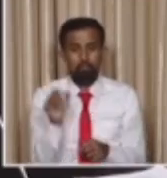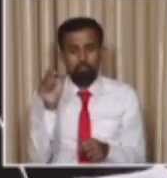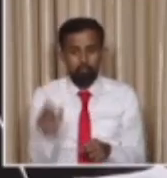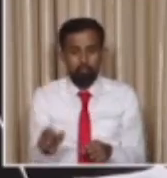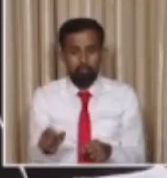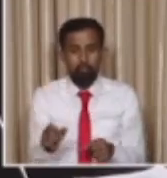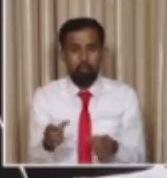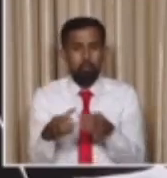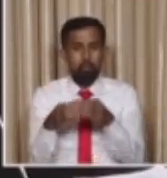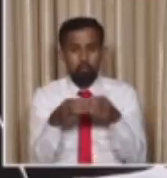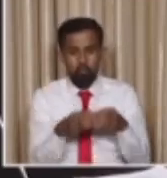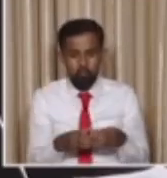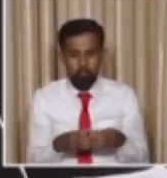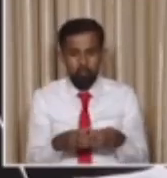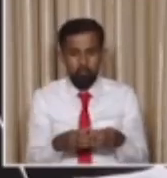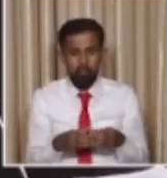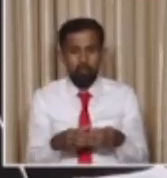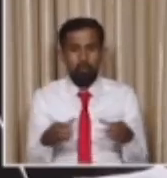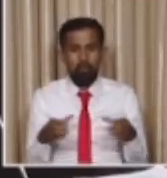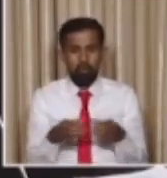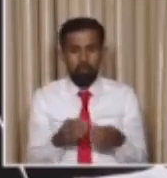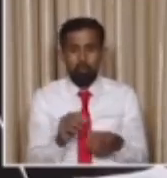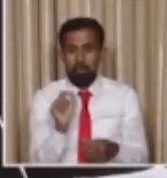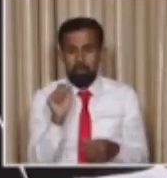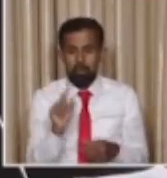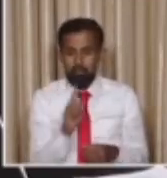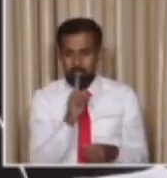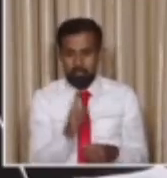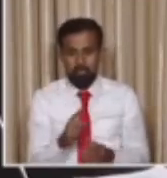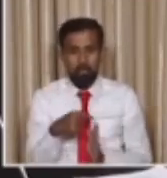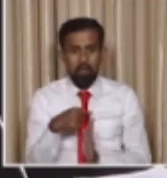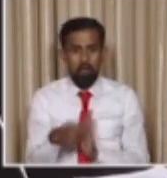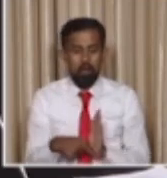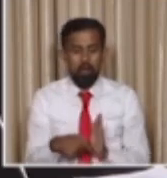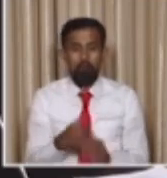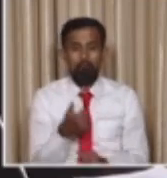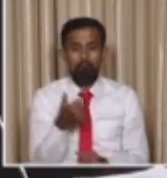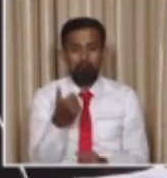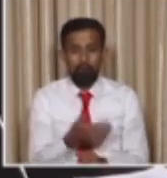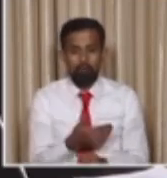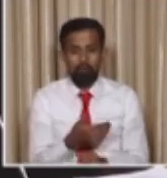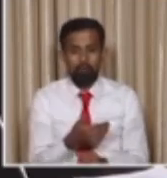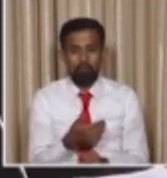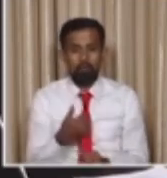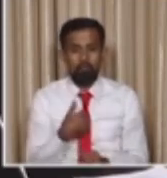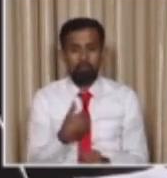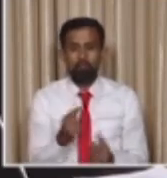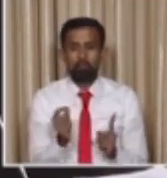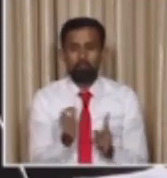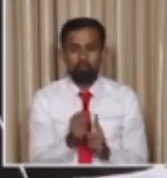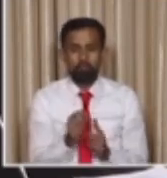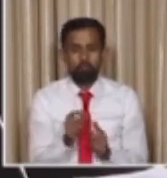පුජ්‍යලයන් පිරිසක්ගෙන් යුතු කණ්ඩායමක් නම් කළා රටට අත්‍යවශ්‍ය විශේෂයෙන්ම අපේ දුගී